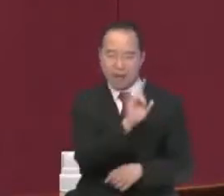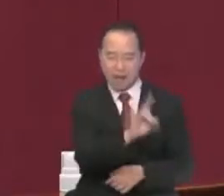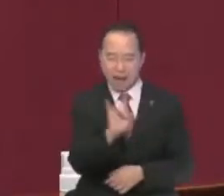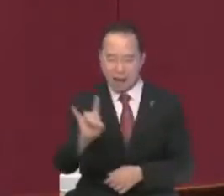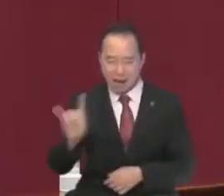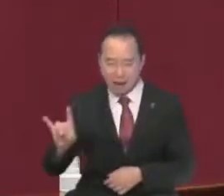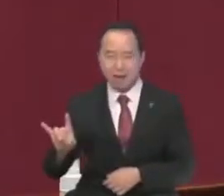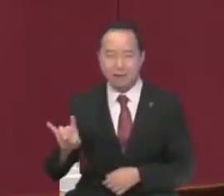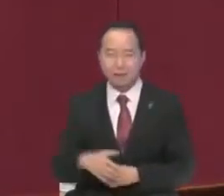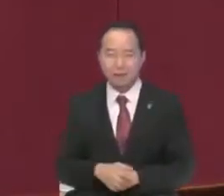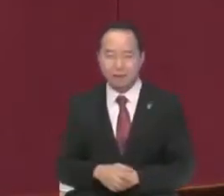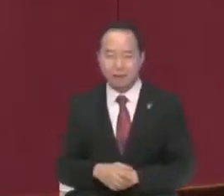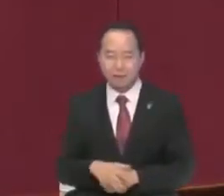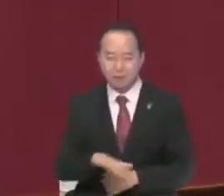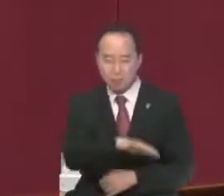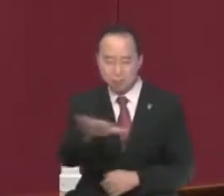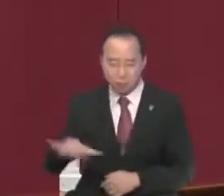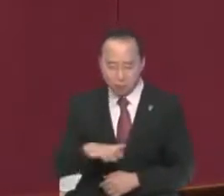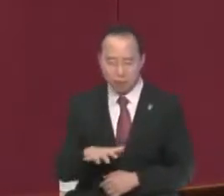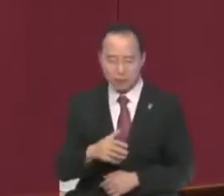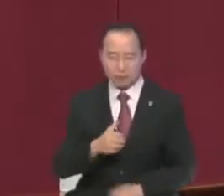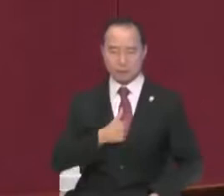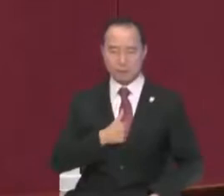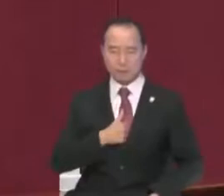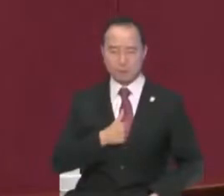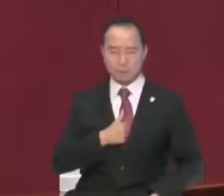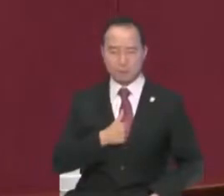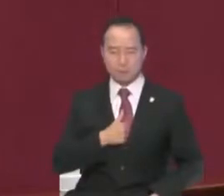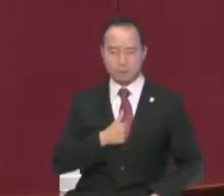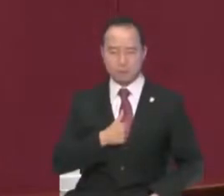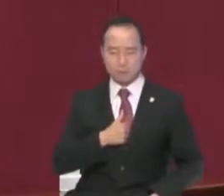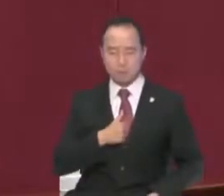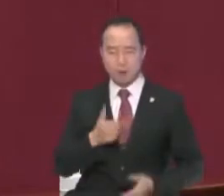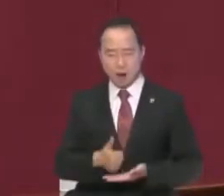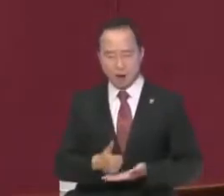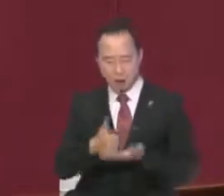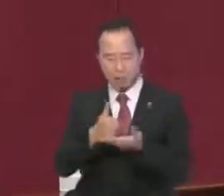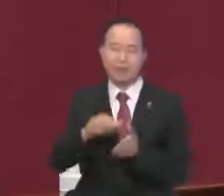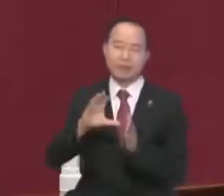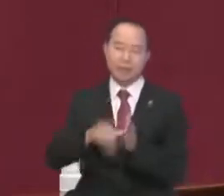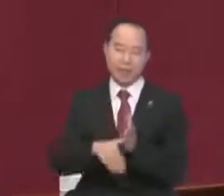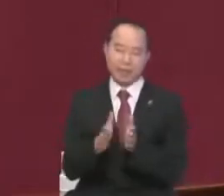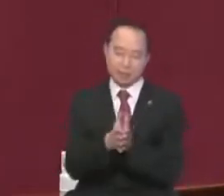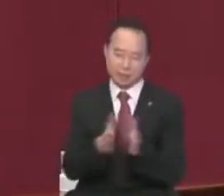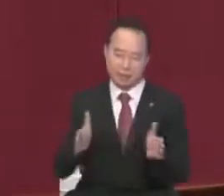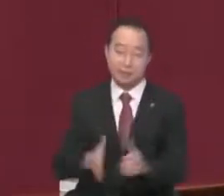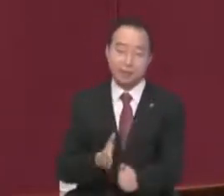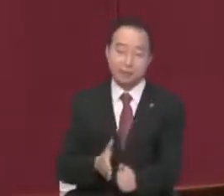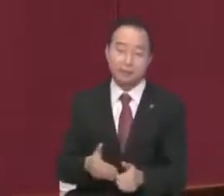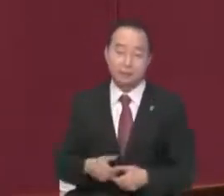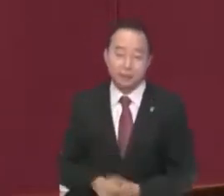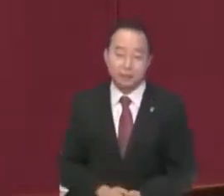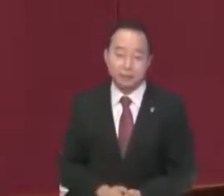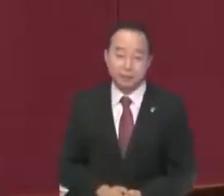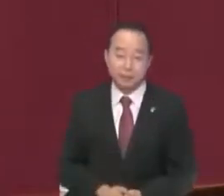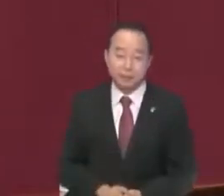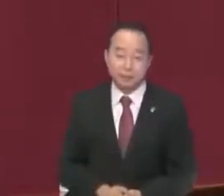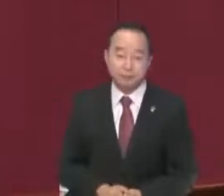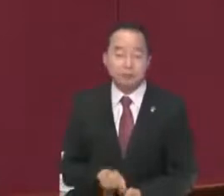모두의 자존과 존엄이 사회적으로 인정받고 존중되는 시대를 열어야 합니다. 이를 위해서 21대